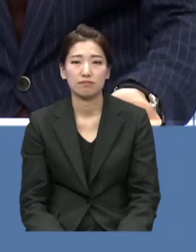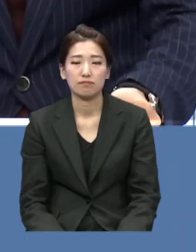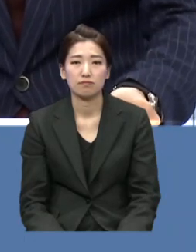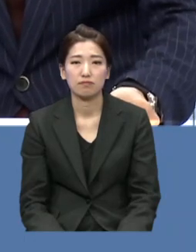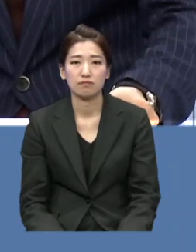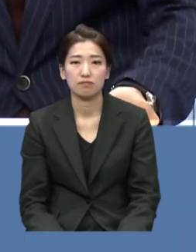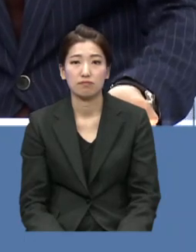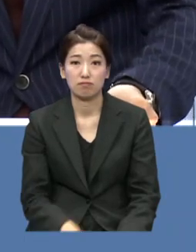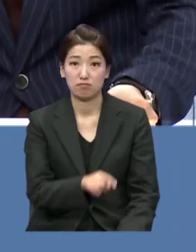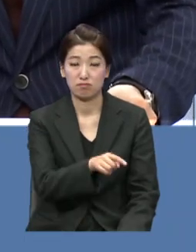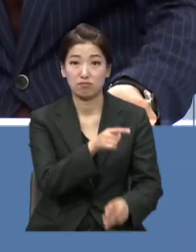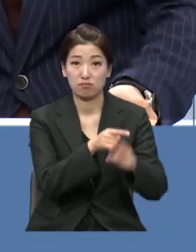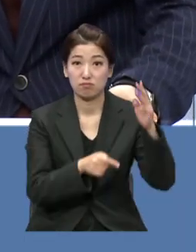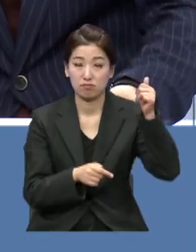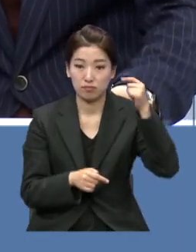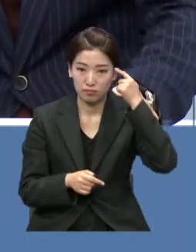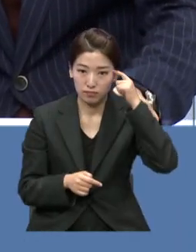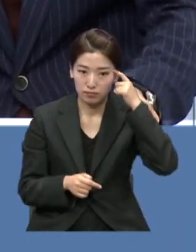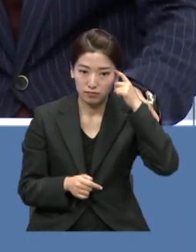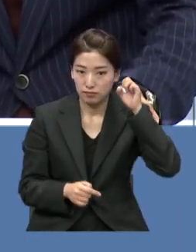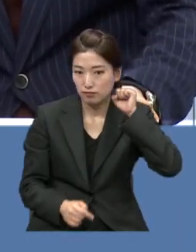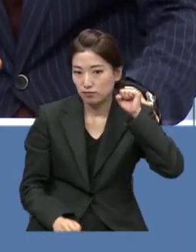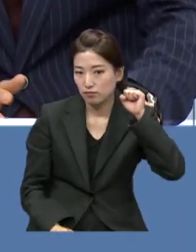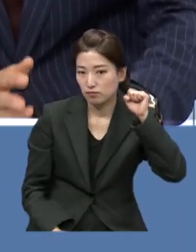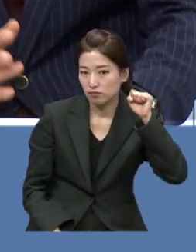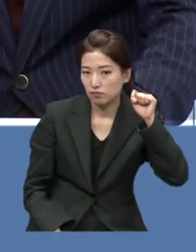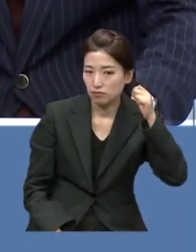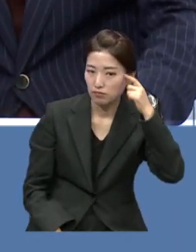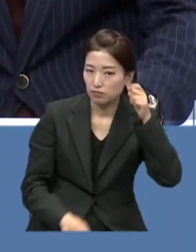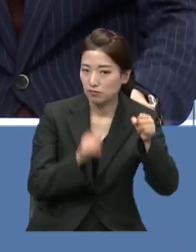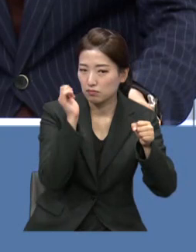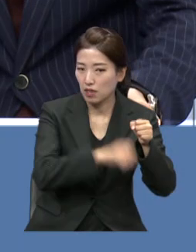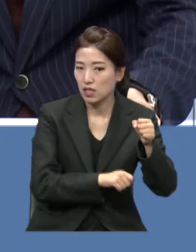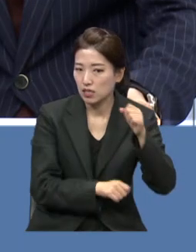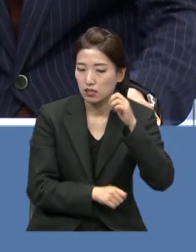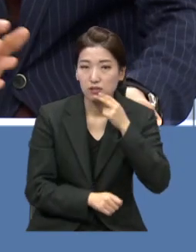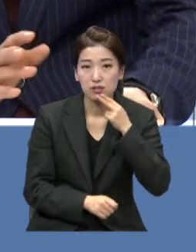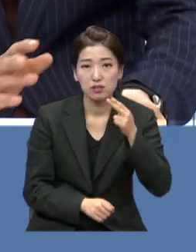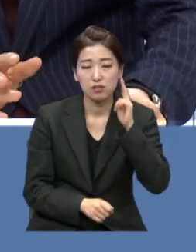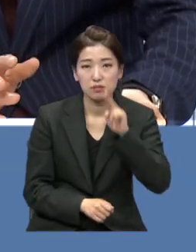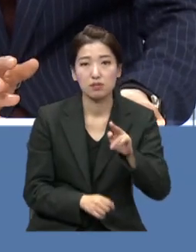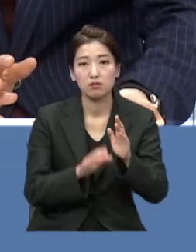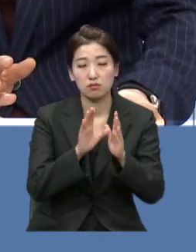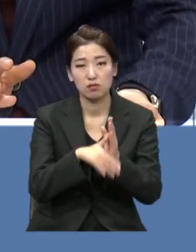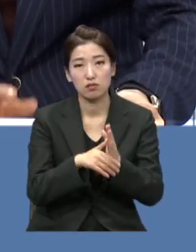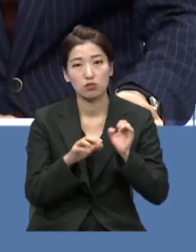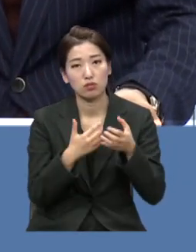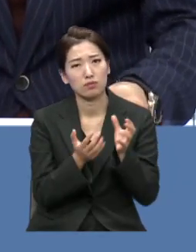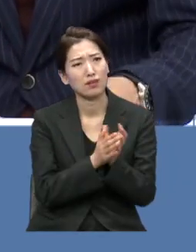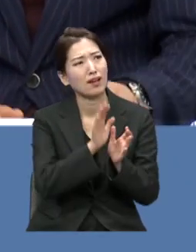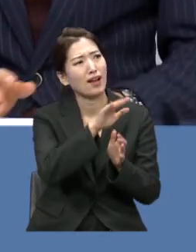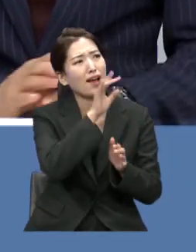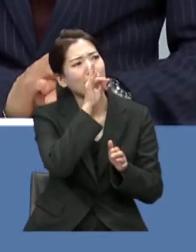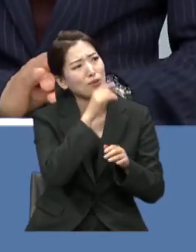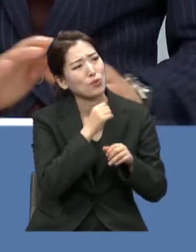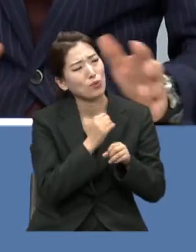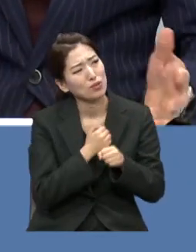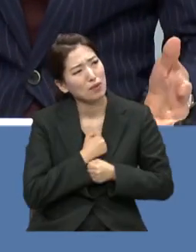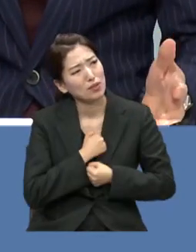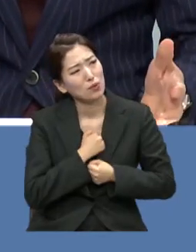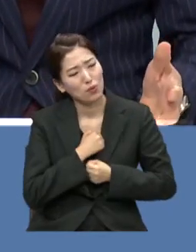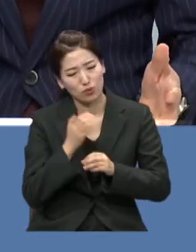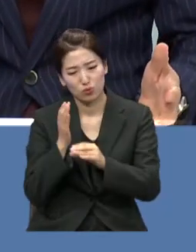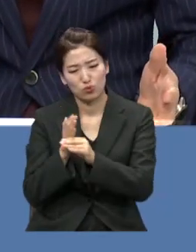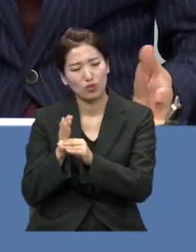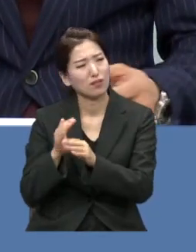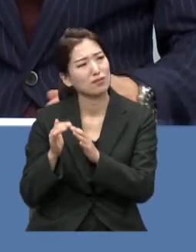이념의 치우친 국정 기조로 했을 때 당해이 얘기를 했어야 하는 거죠 이렇게 가면 안 된다는 얘기를 했어야 하는데 그 사실은 어느 누구도